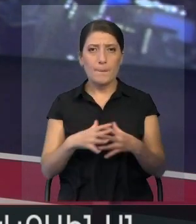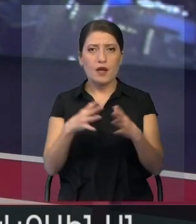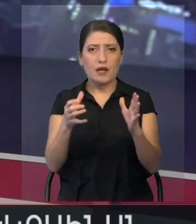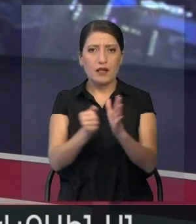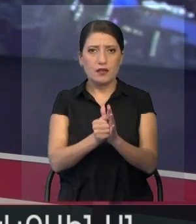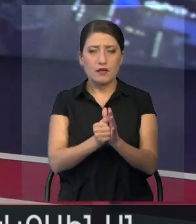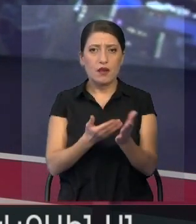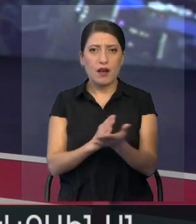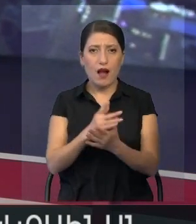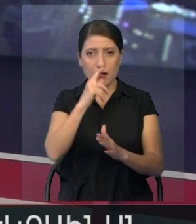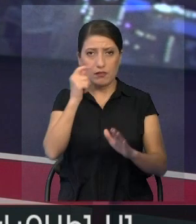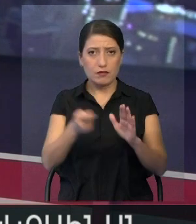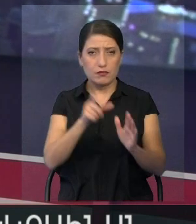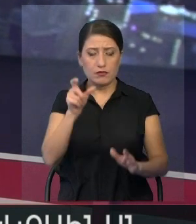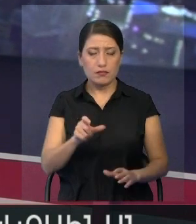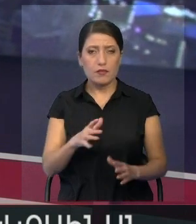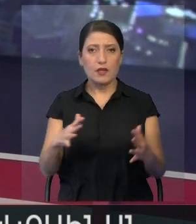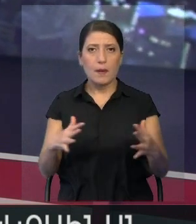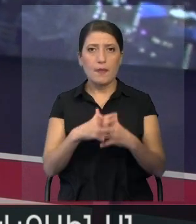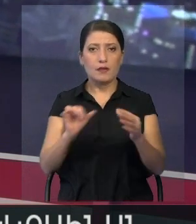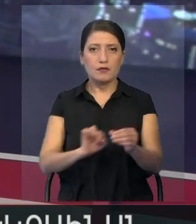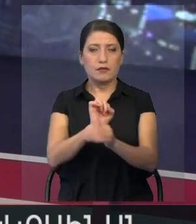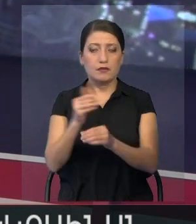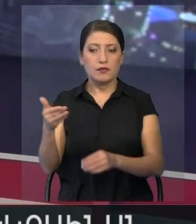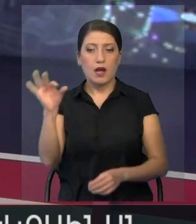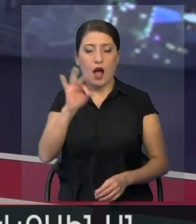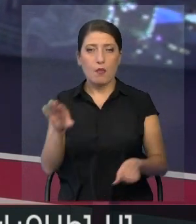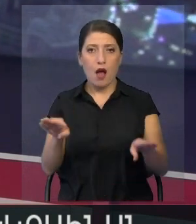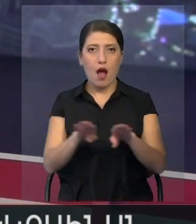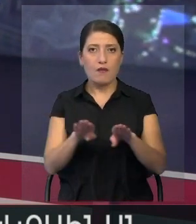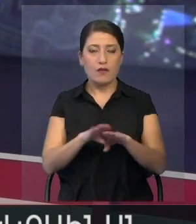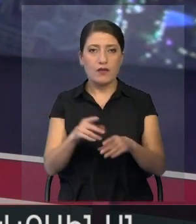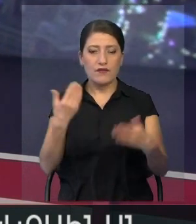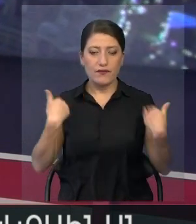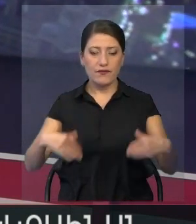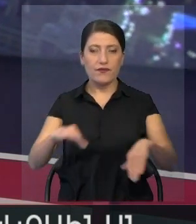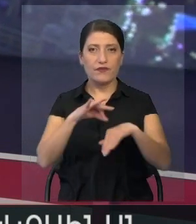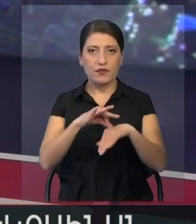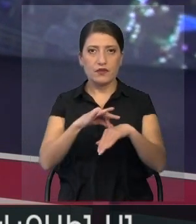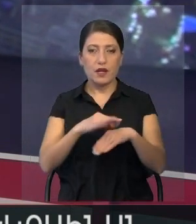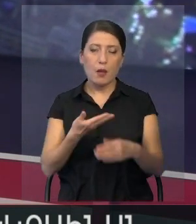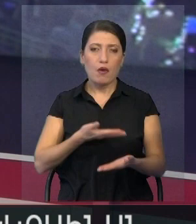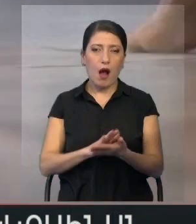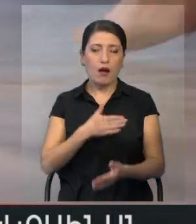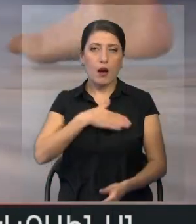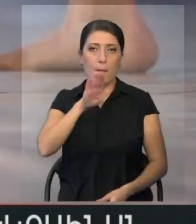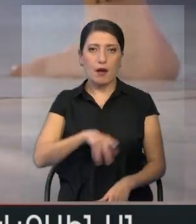ու քաղաքական կամիկաձե է։ Պատերազմի դադարեցումը նրա համար հավասարազոր է ֆիզիկական կամ քաղաքական մահվան։